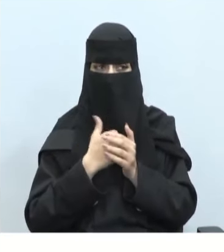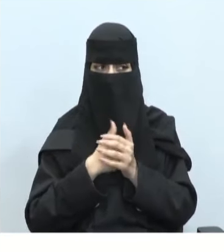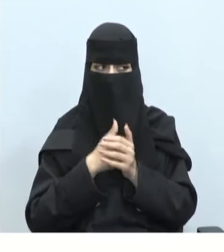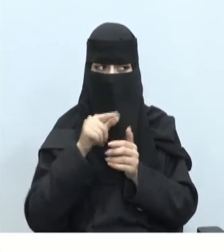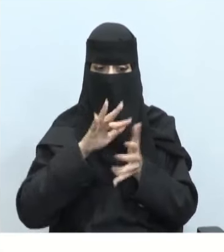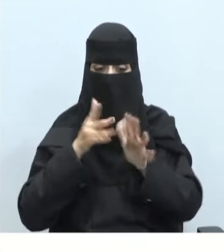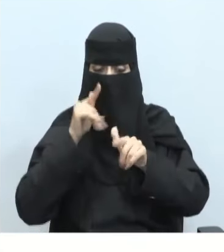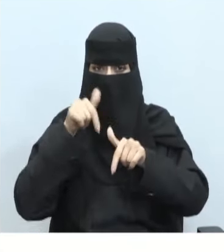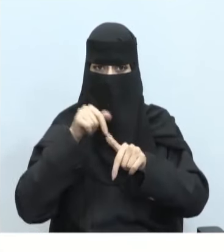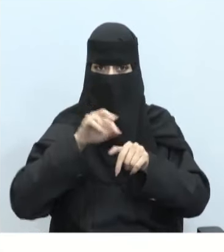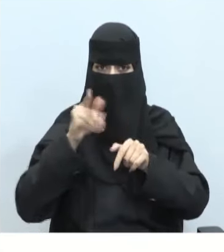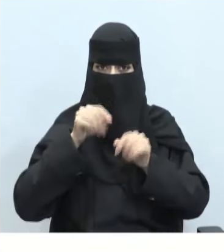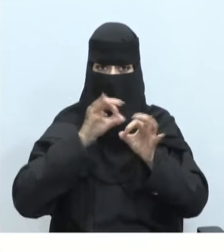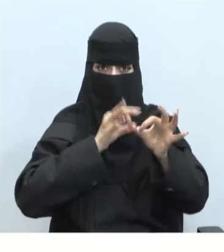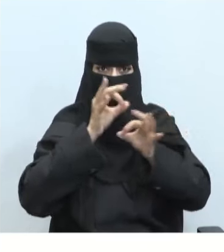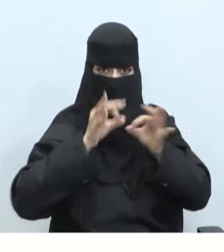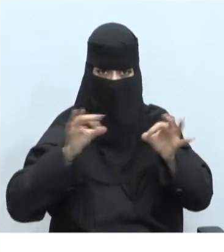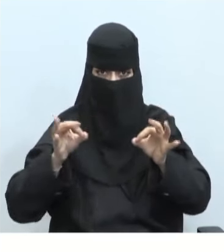او من التبويب